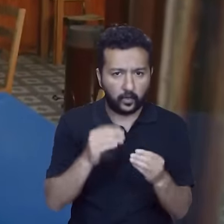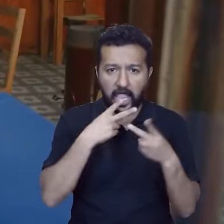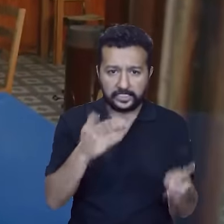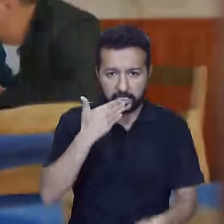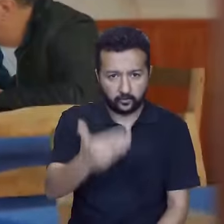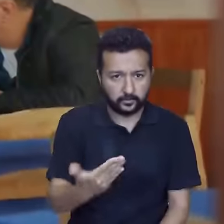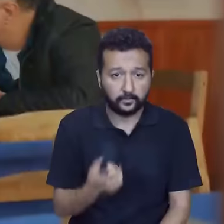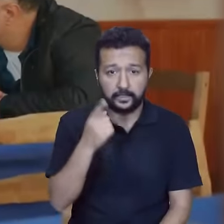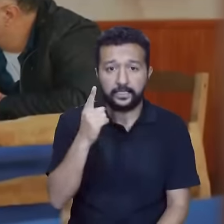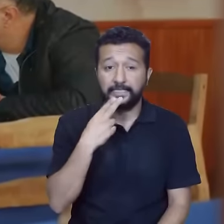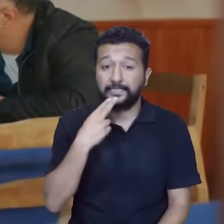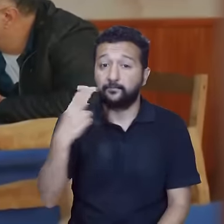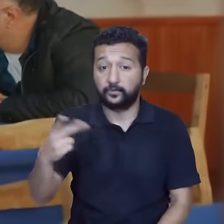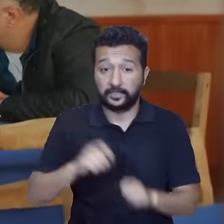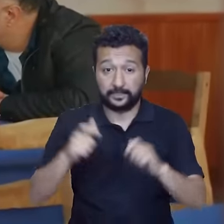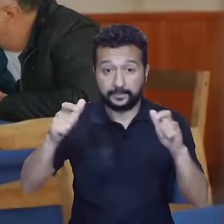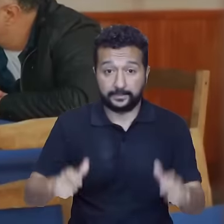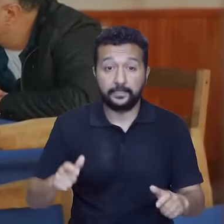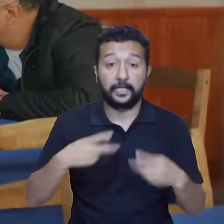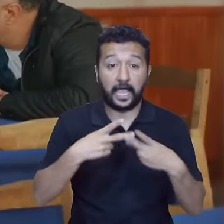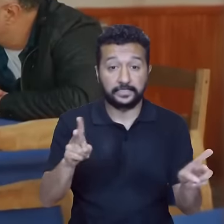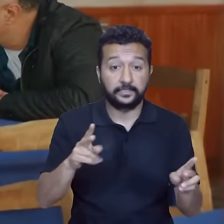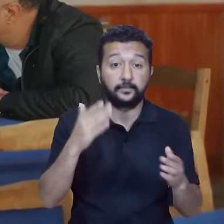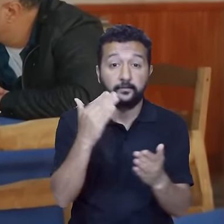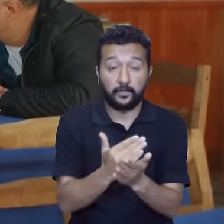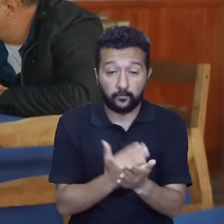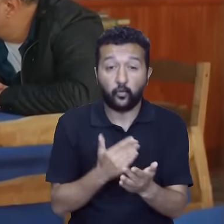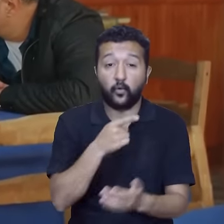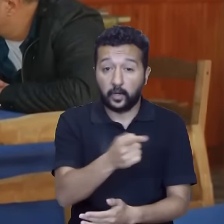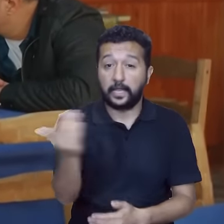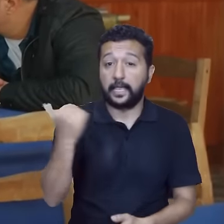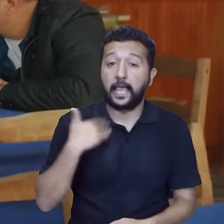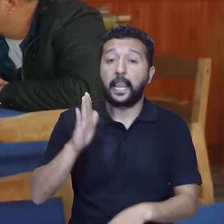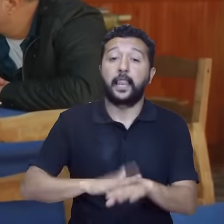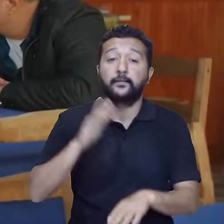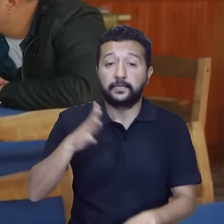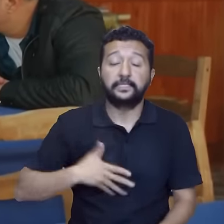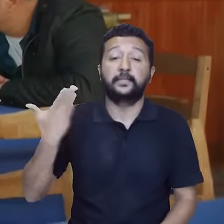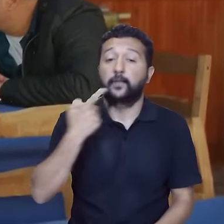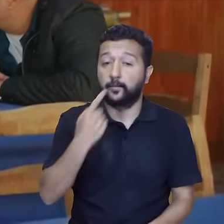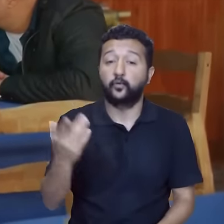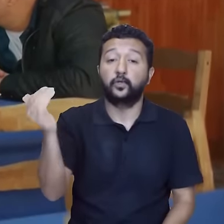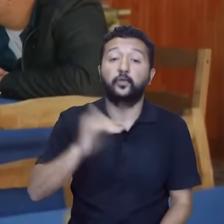açık anlatacağım? Itır'ın bürosu için yapacağım açılışta ayağımın altında dolaşmanı